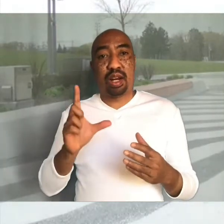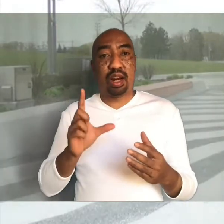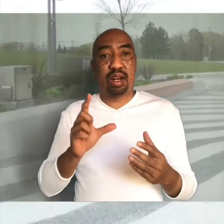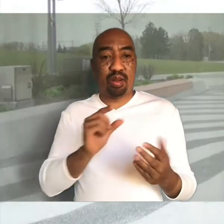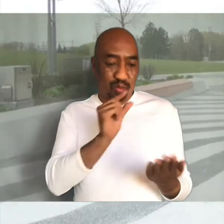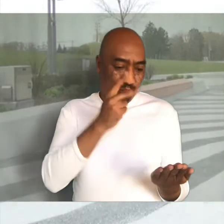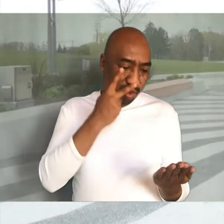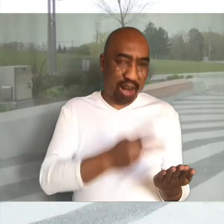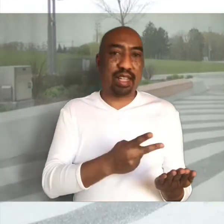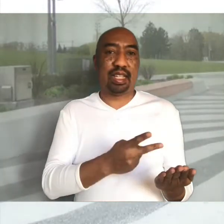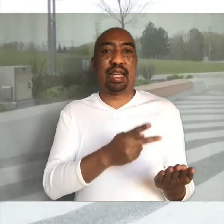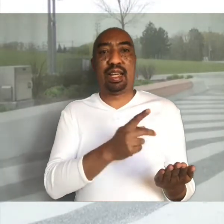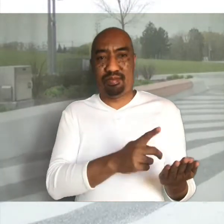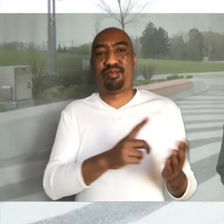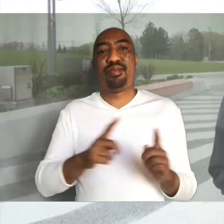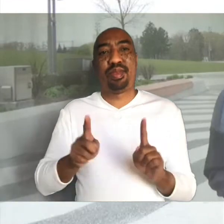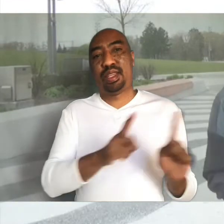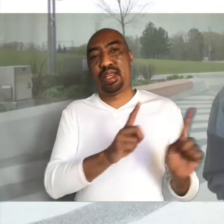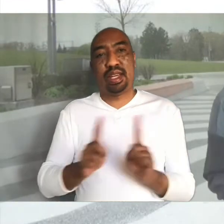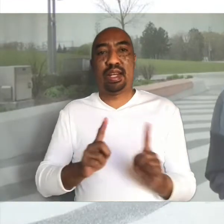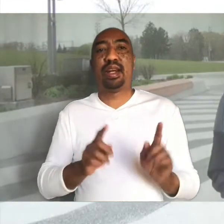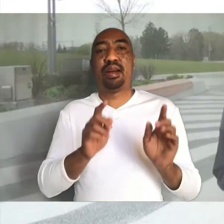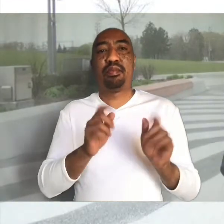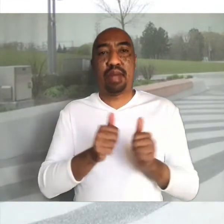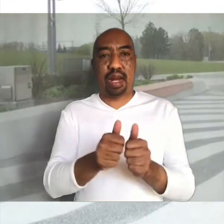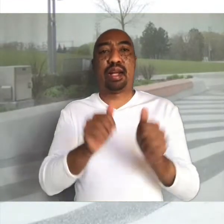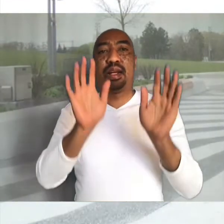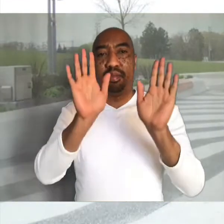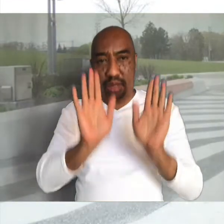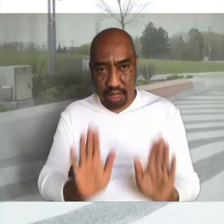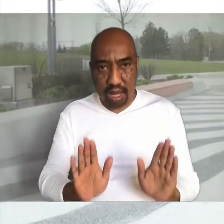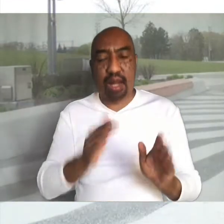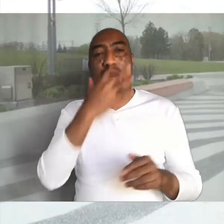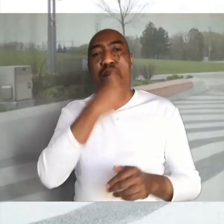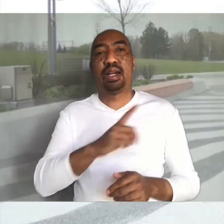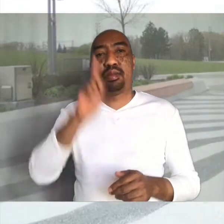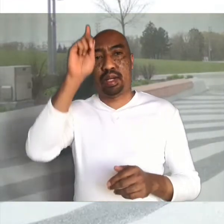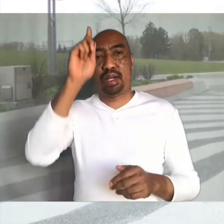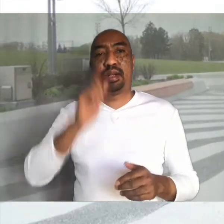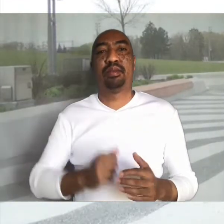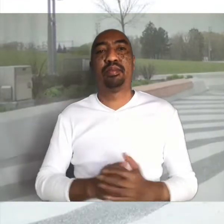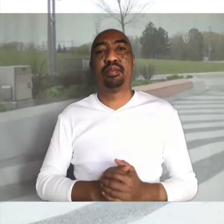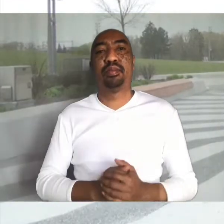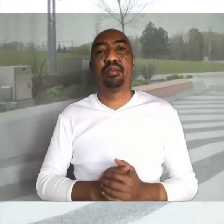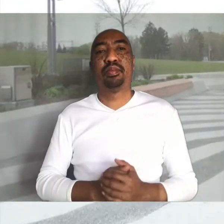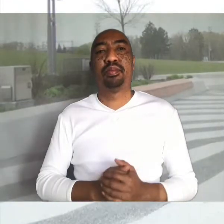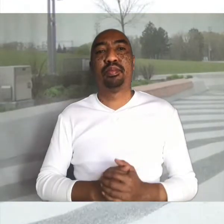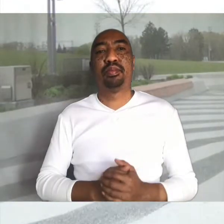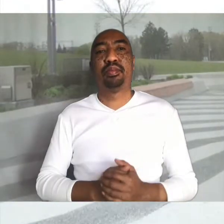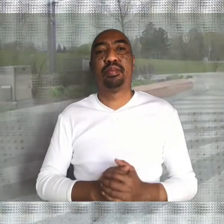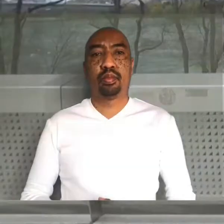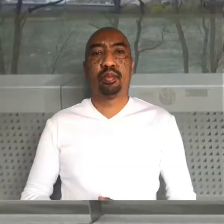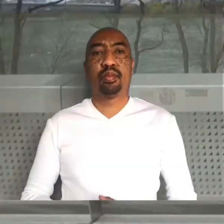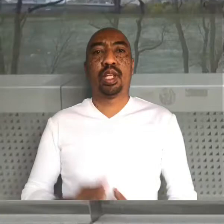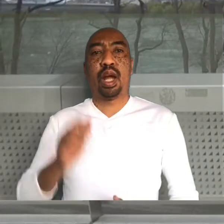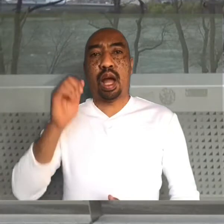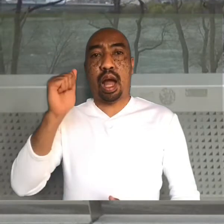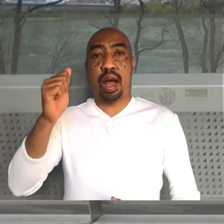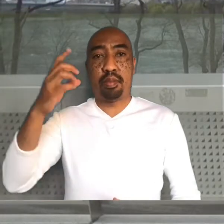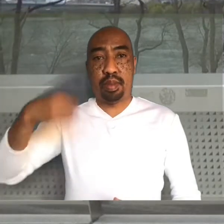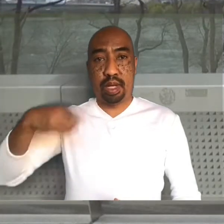iraina rehefa misy ny fotoana izay iarahantsika ka efa antsika miara-midera an'Andriamanitra amin'izay fotoana izay. Ary